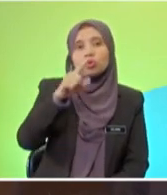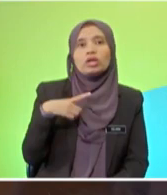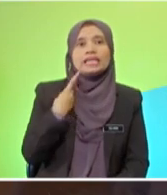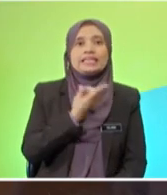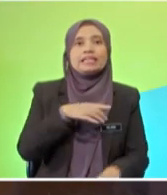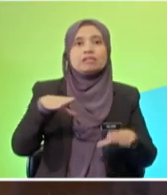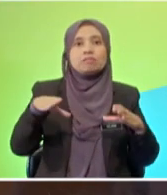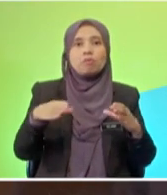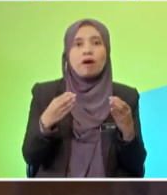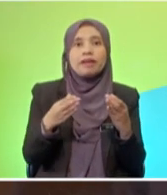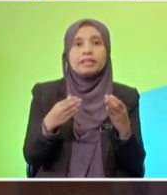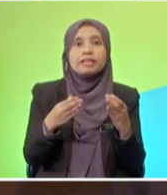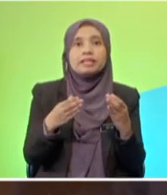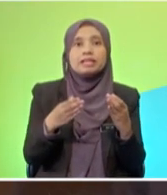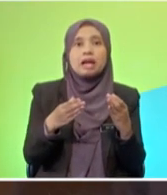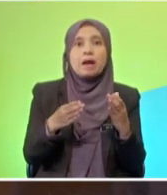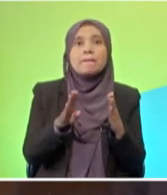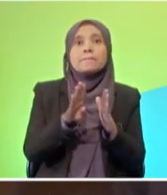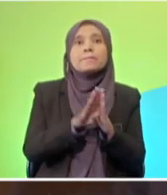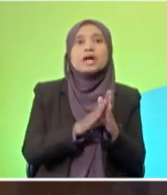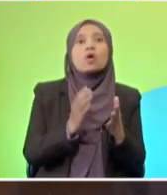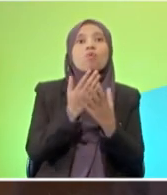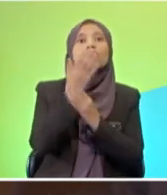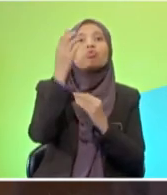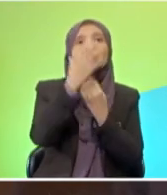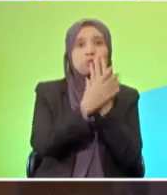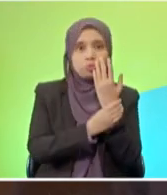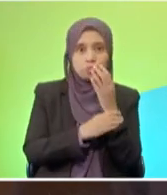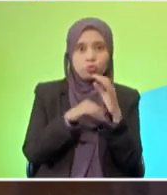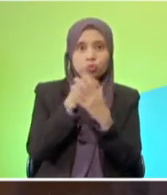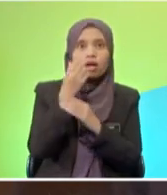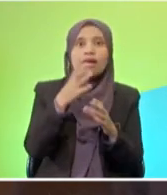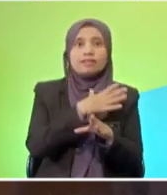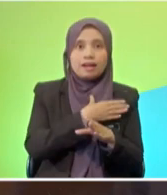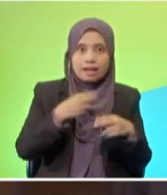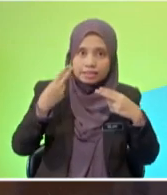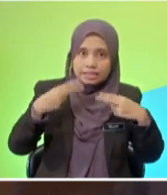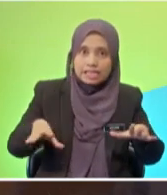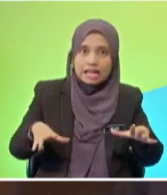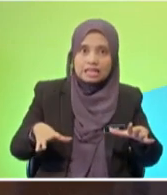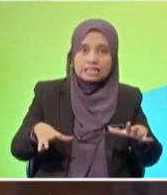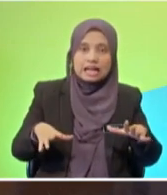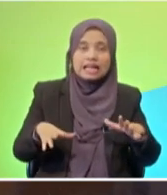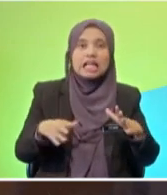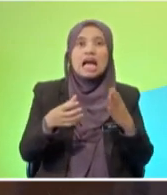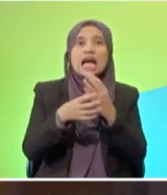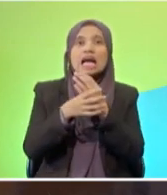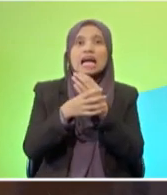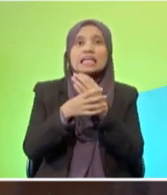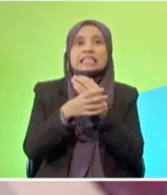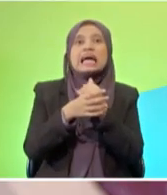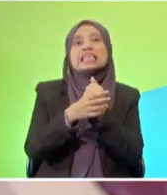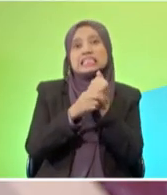apa digunakan untuk berwudhu dan juga menghilangkan najis aha kalau kita nak gunakan